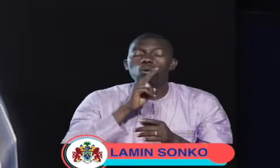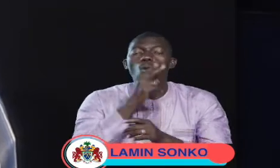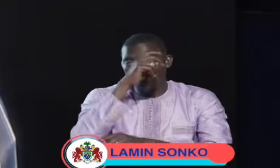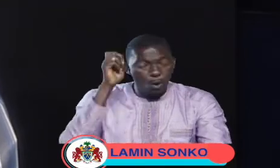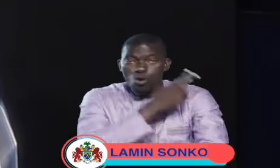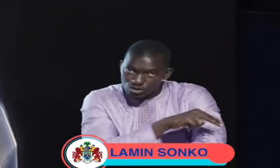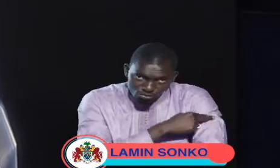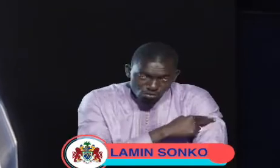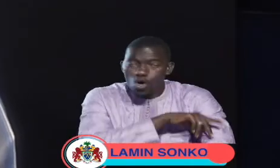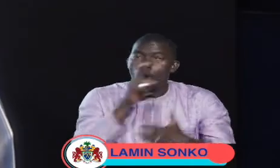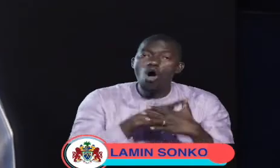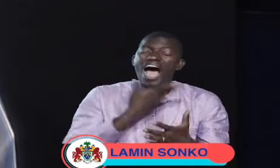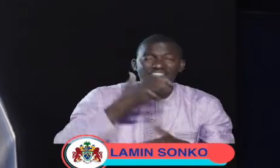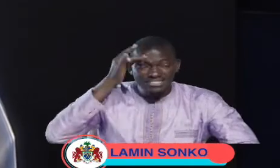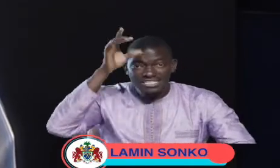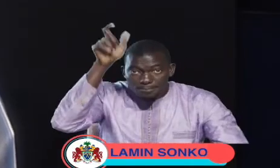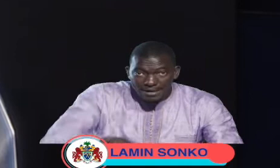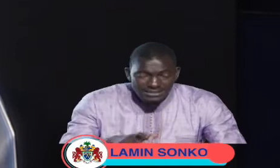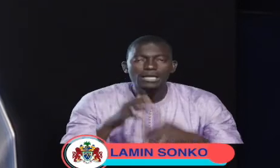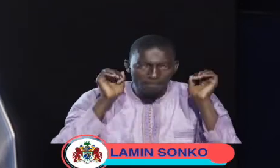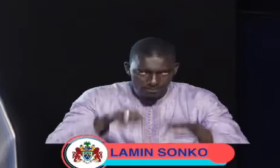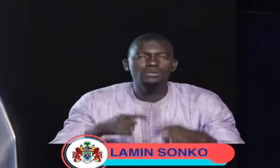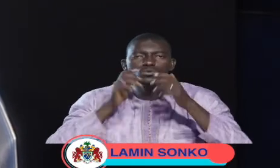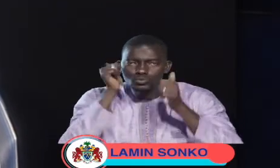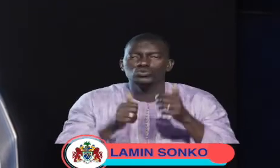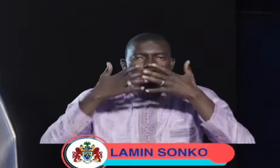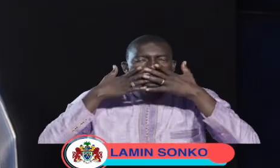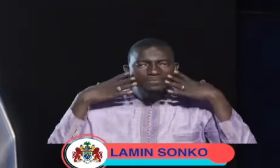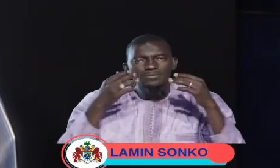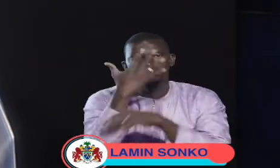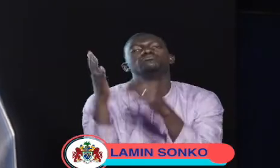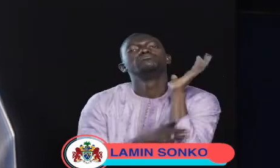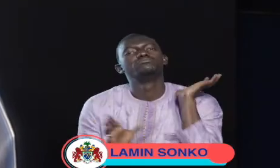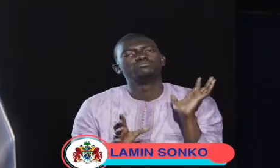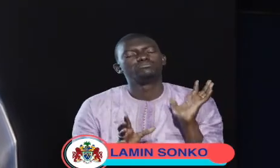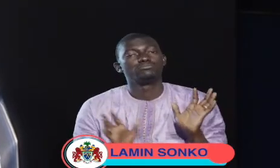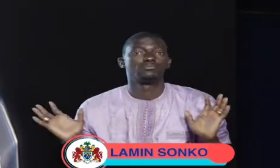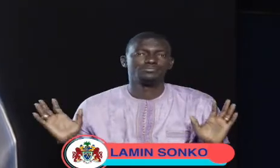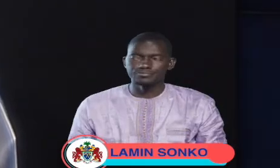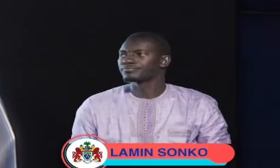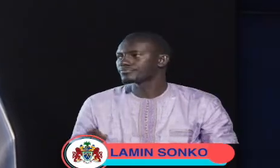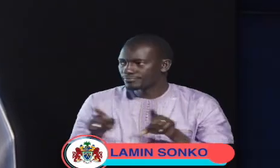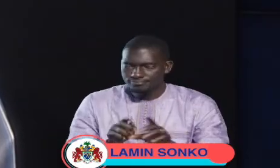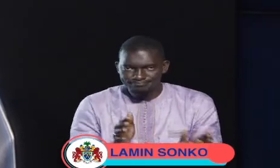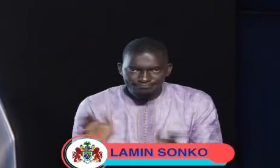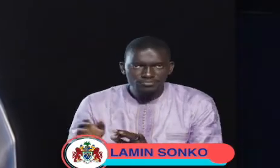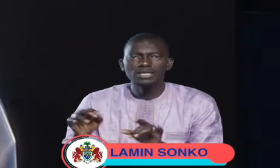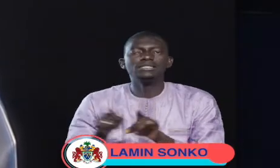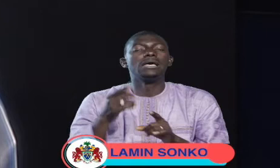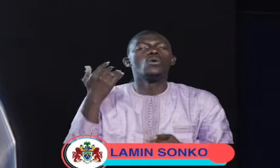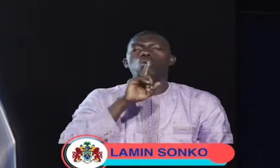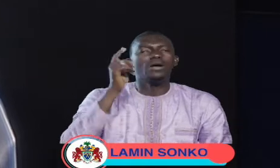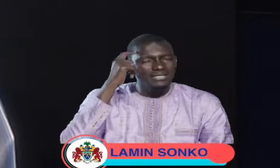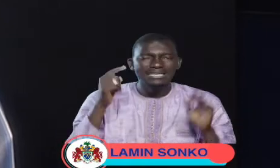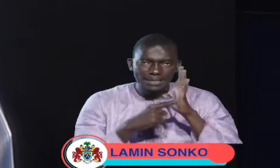ni Gomez again false information nda amna lu xamne lolou nga wara leka pour nga baña am febar bi